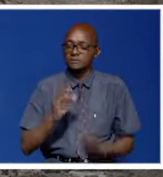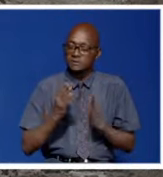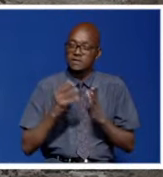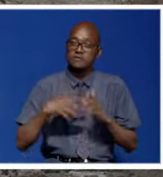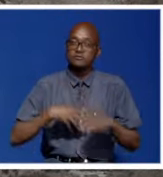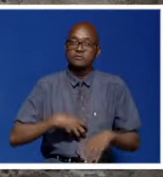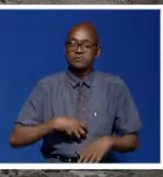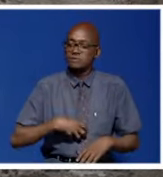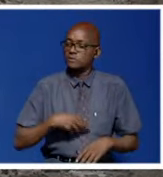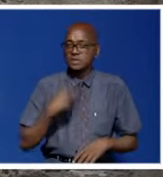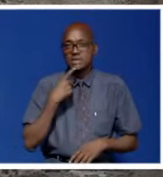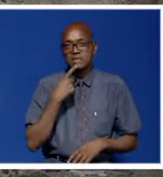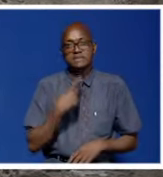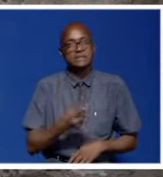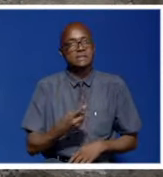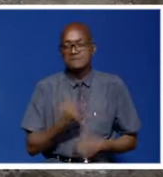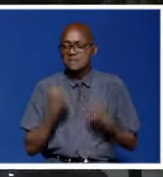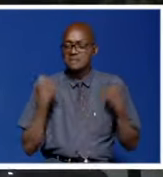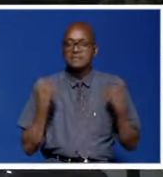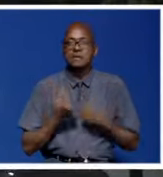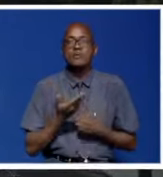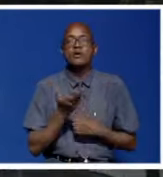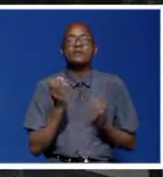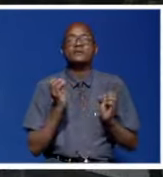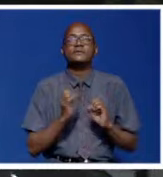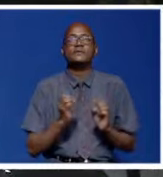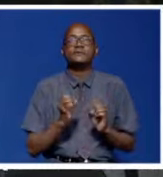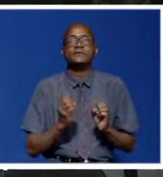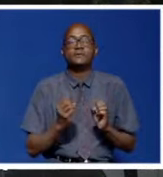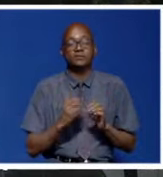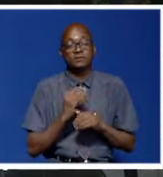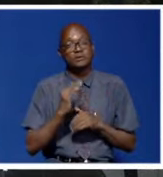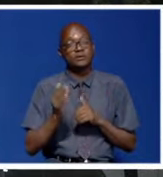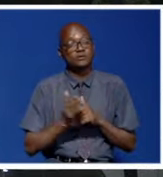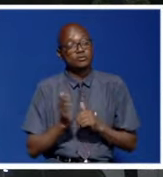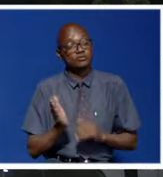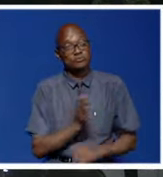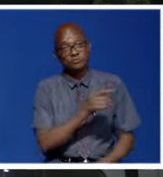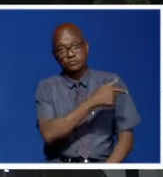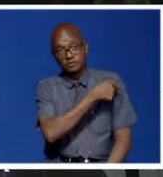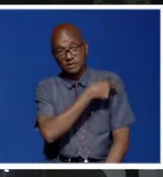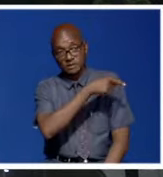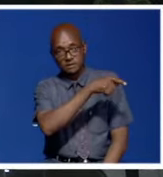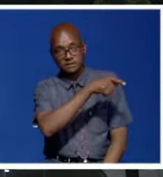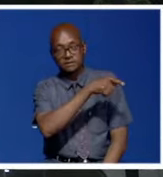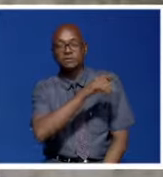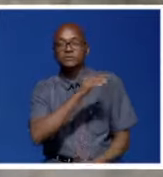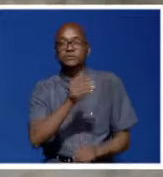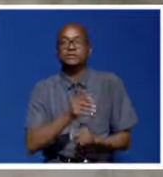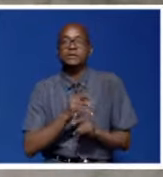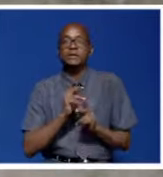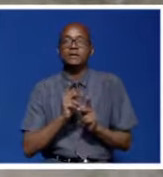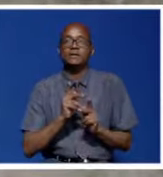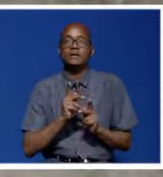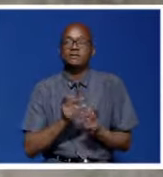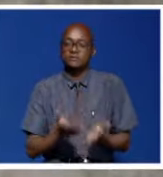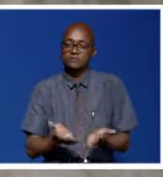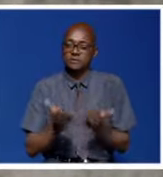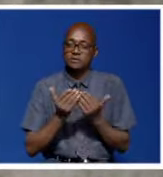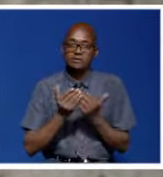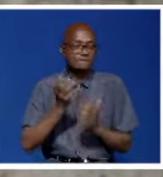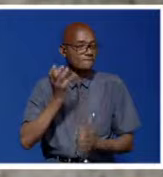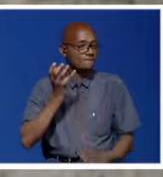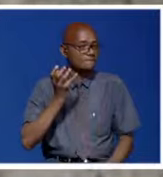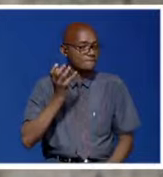shida yoyote, japo madaktari wanasema atakaporudi hospitali ili kurejeshwa katika hali yake ya kawaida, uwezekano wa